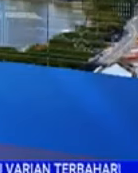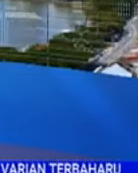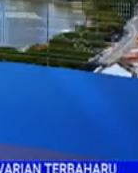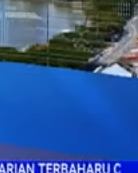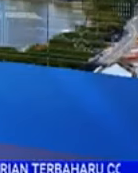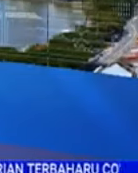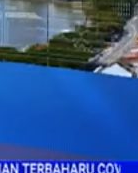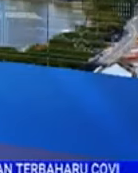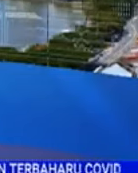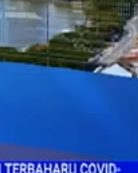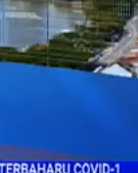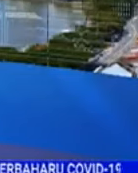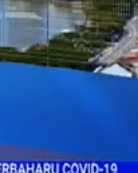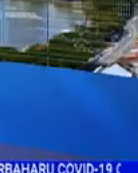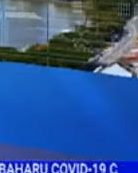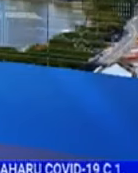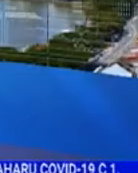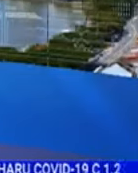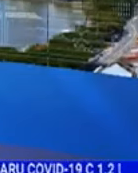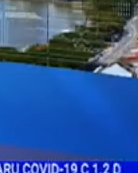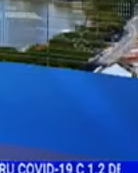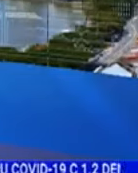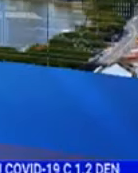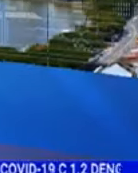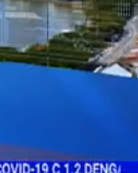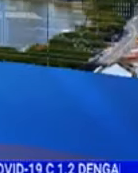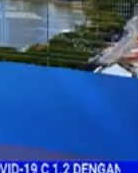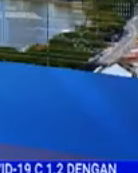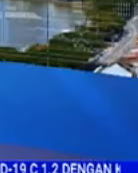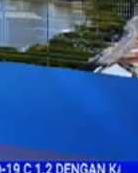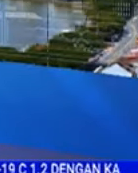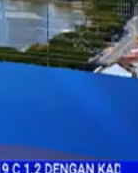#MalaysiaPrihatin. #DemiNegara.